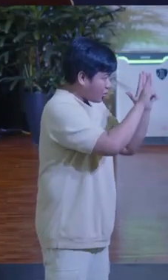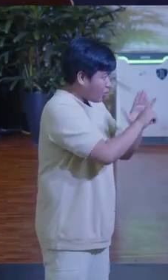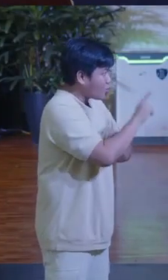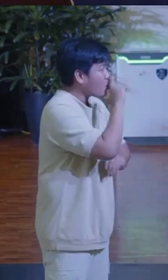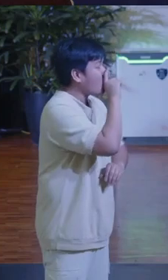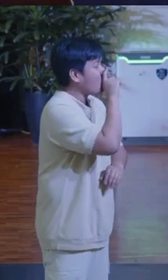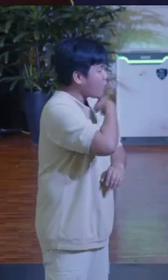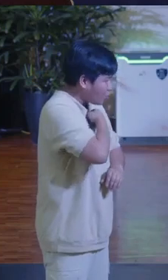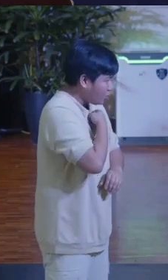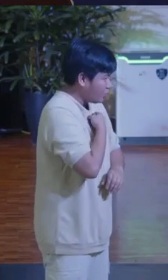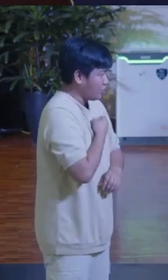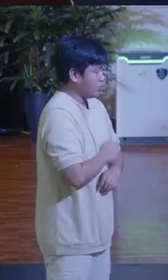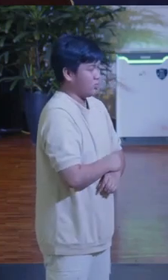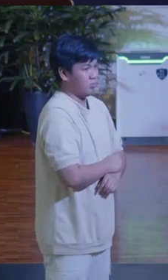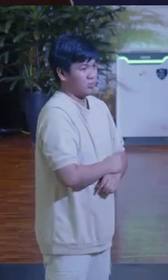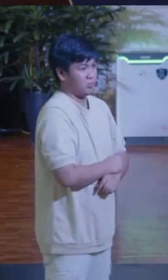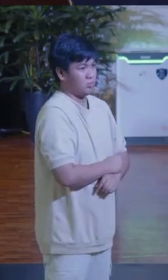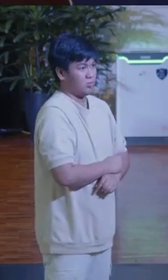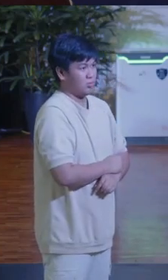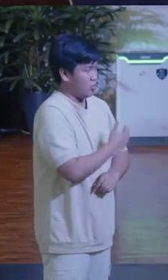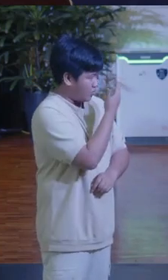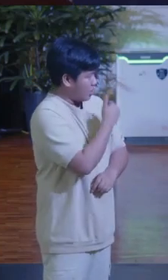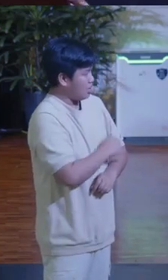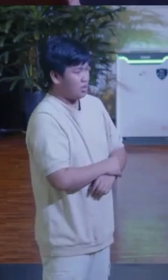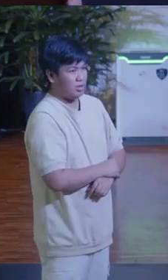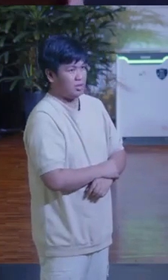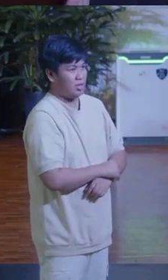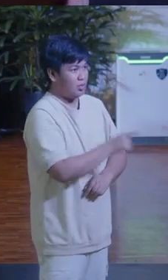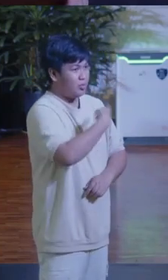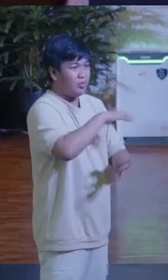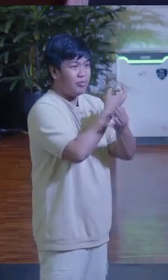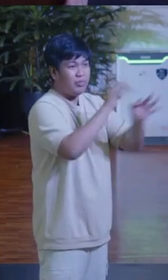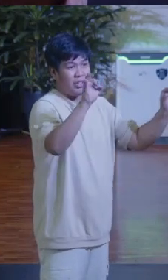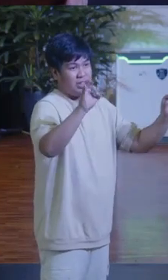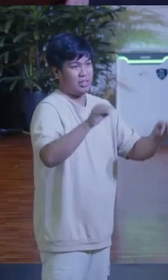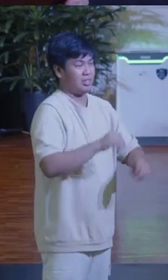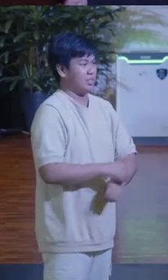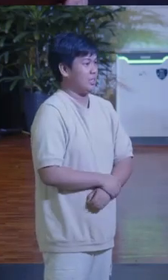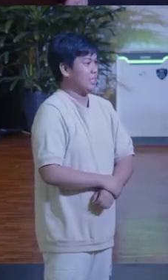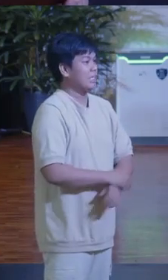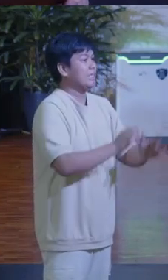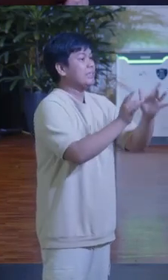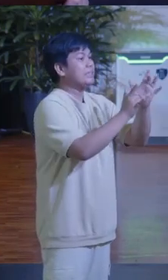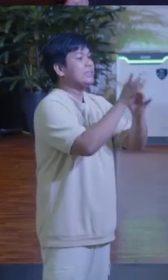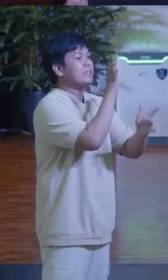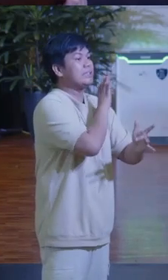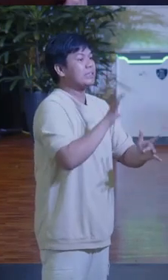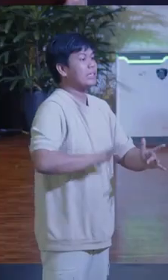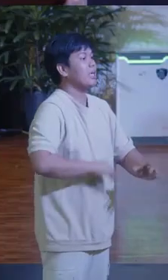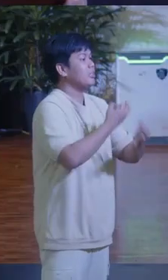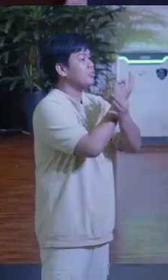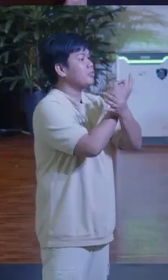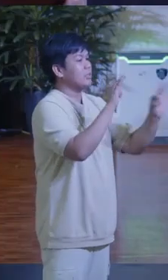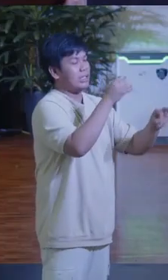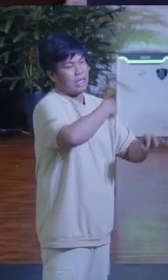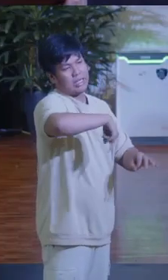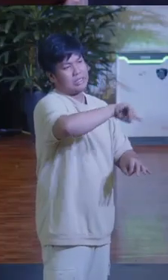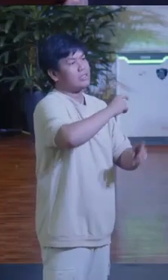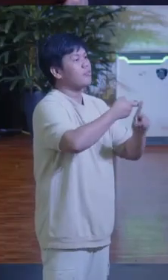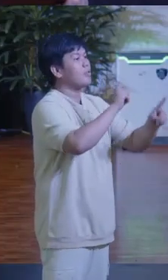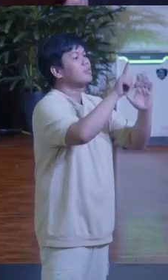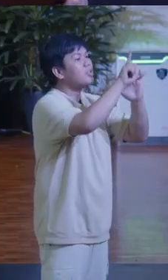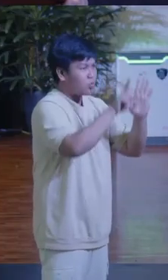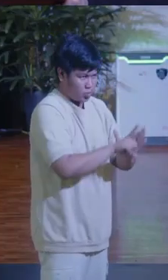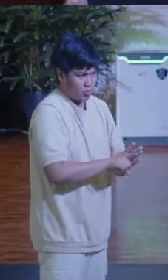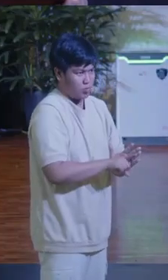Tayo pinalaya na. Sabi sa Galatians 5:1, for freedom Christ has set us free.